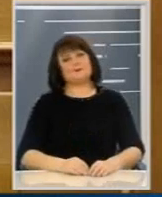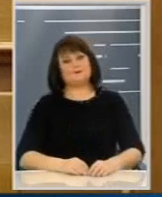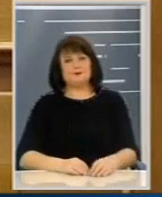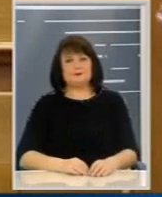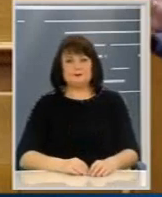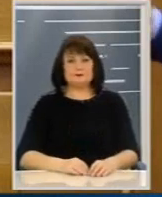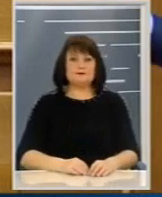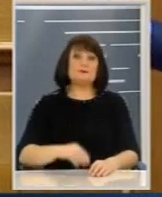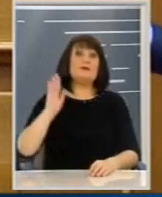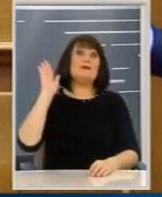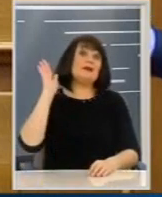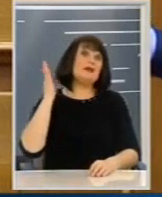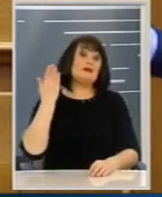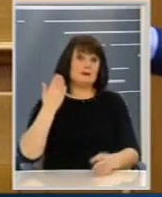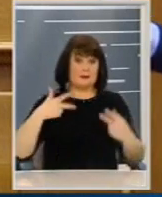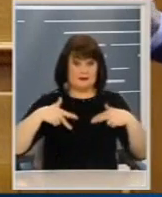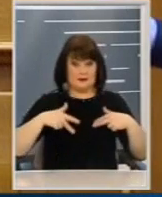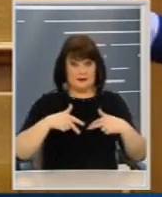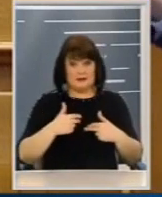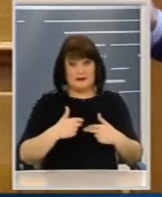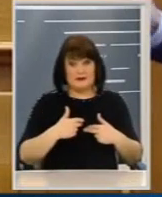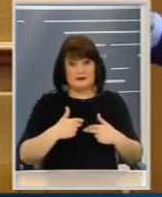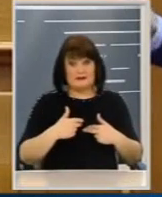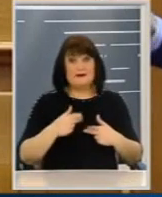της δικής μας κυβέρνησης,